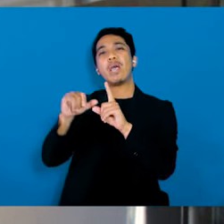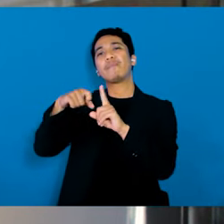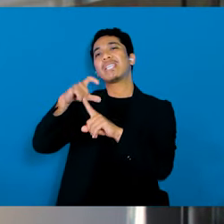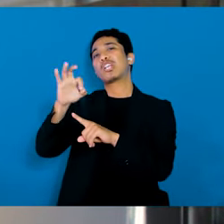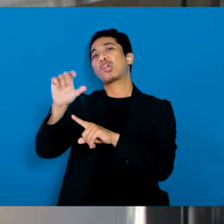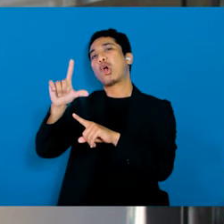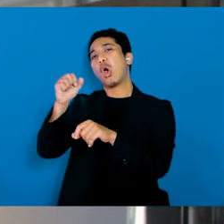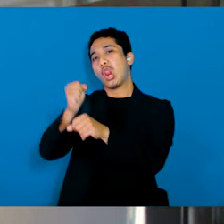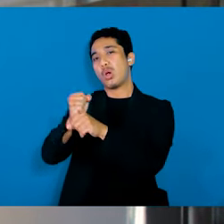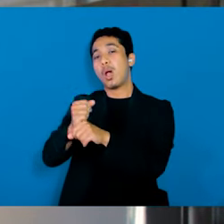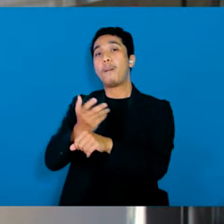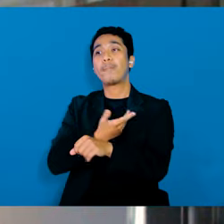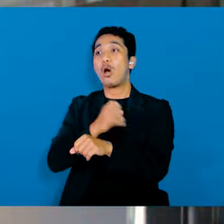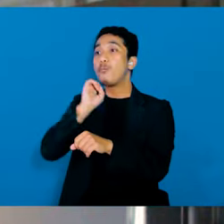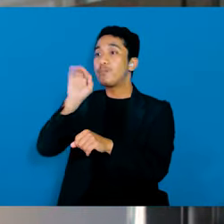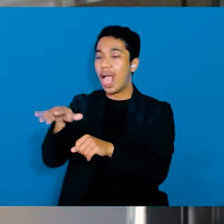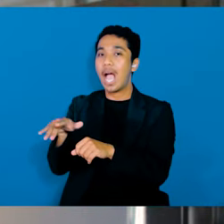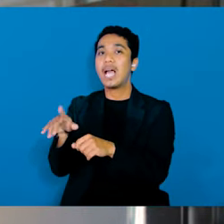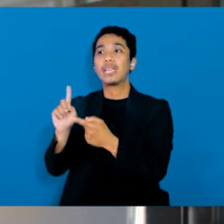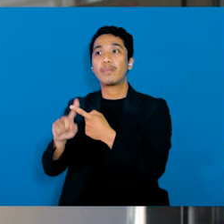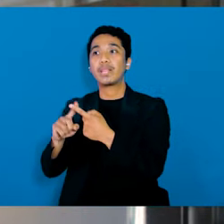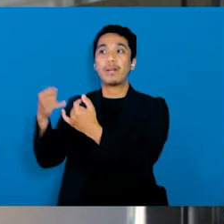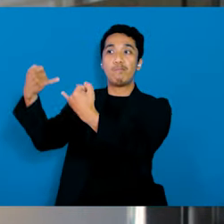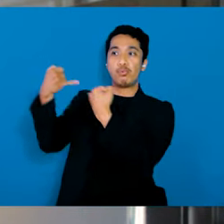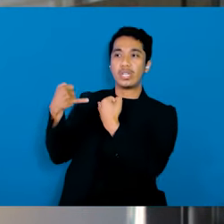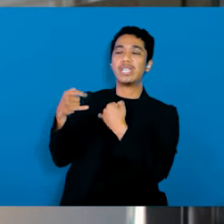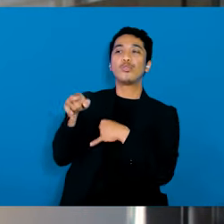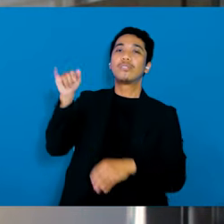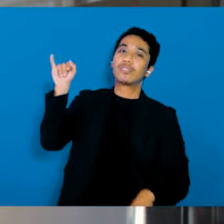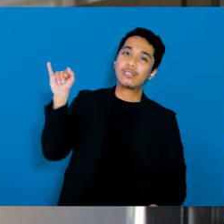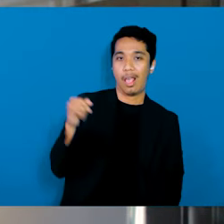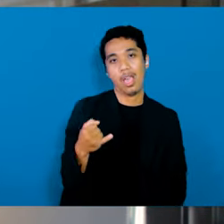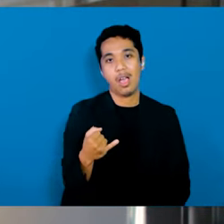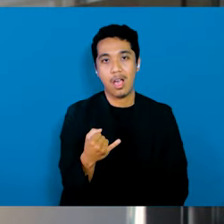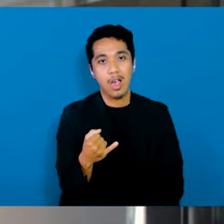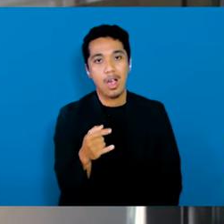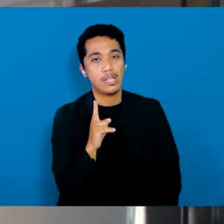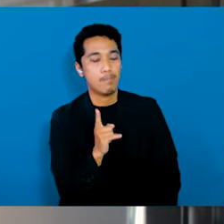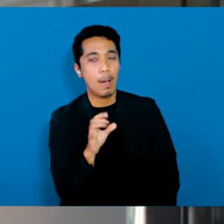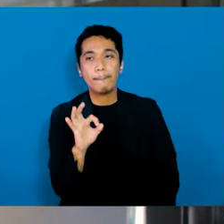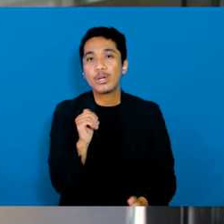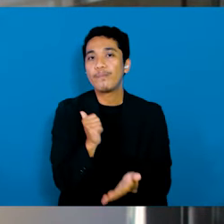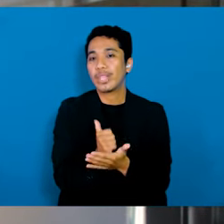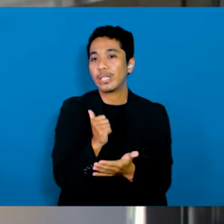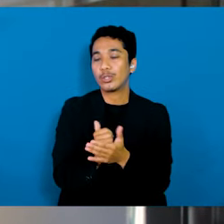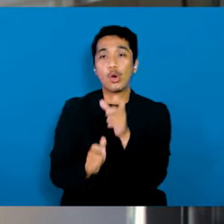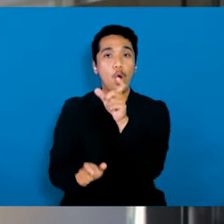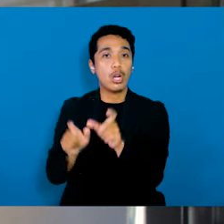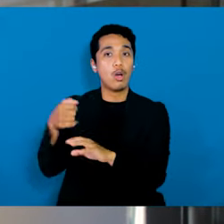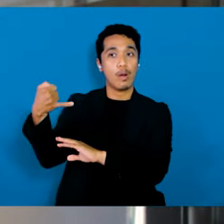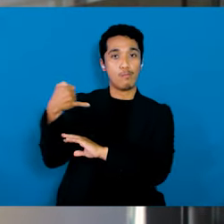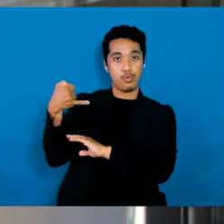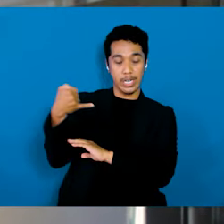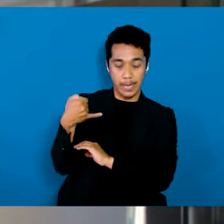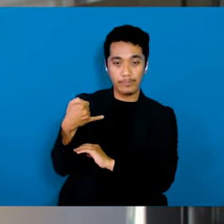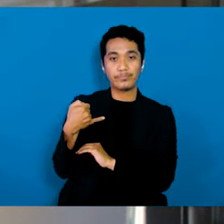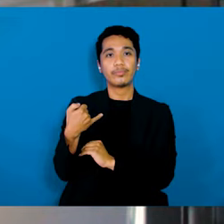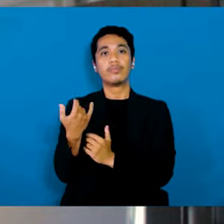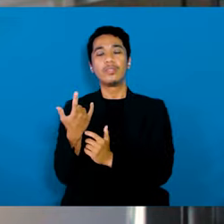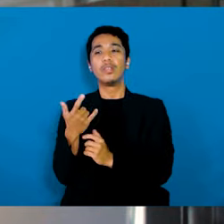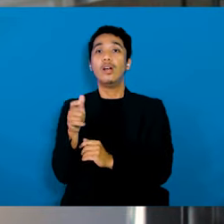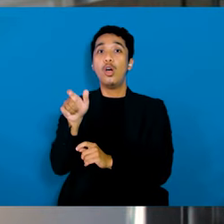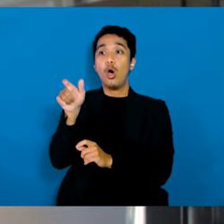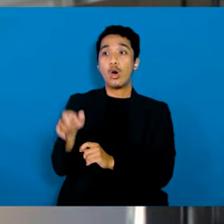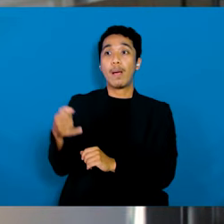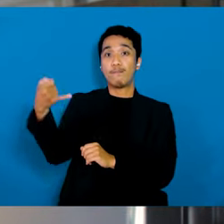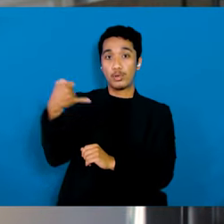pengen ngasih tahu orang-orang yang bully itu hal yang salah gitu loh. Karena belum tentu orang yang bully, karena orang tua saya ngasih tahu orang